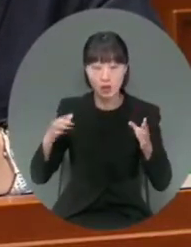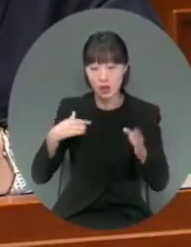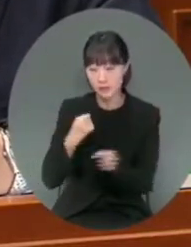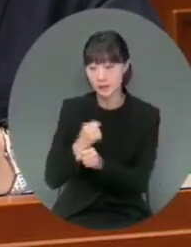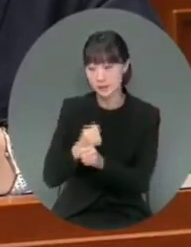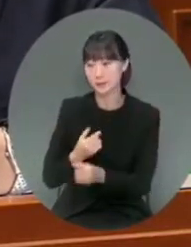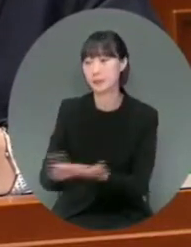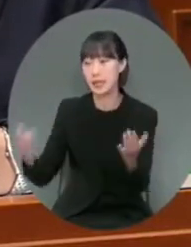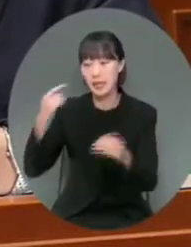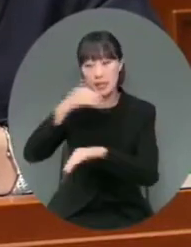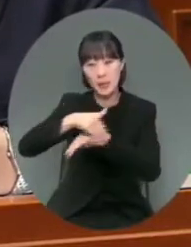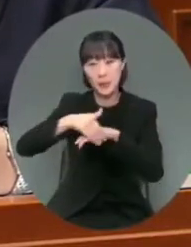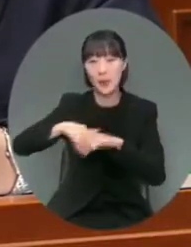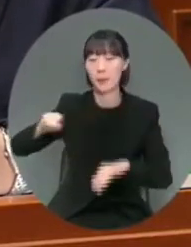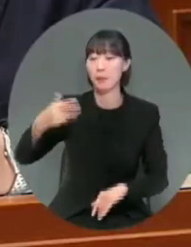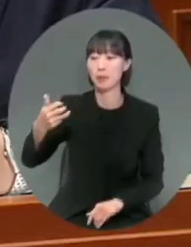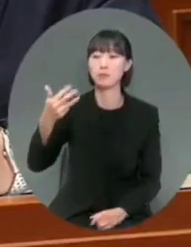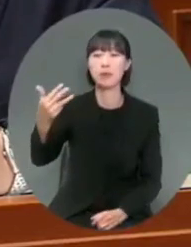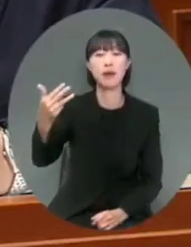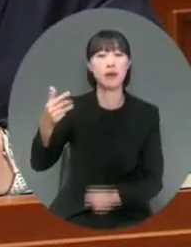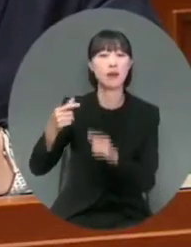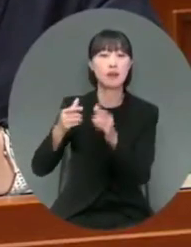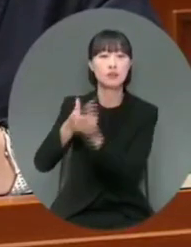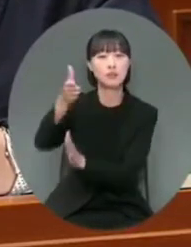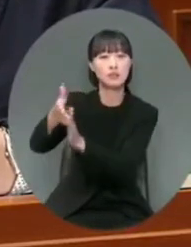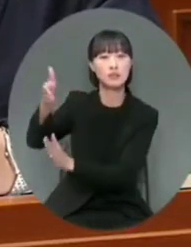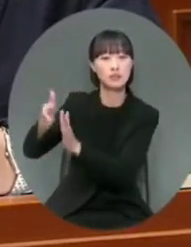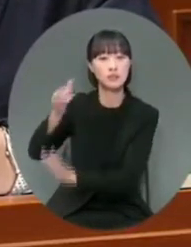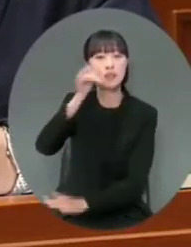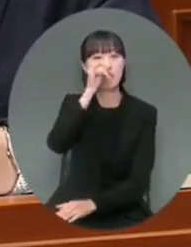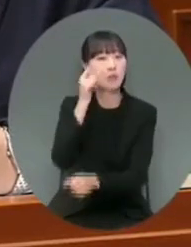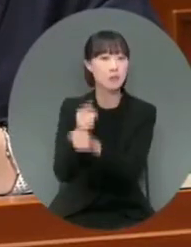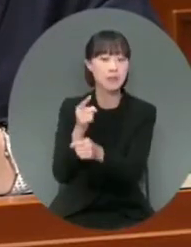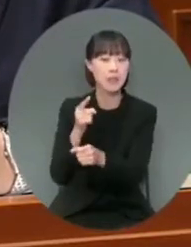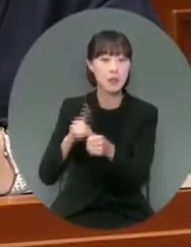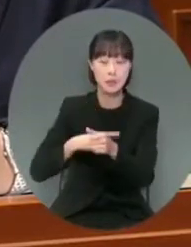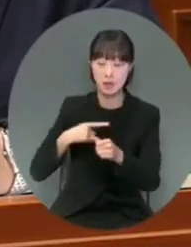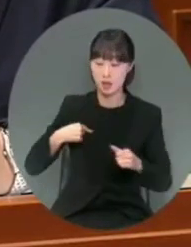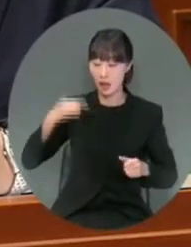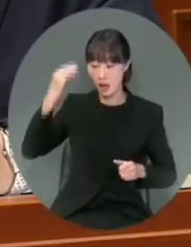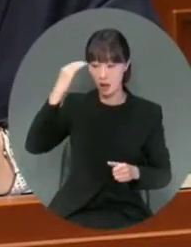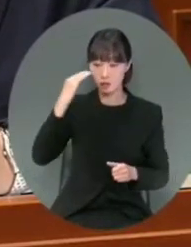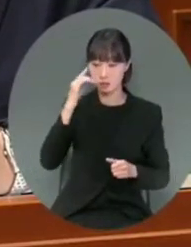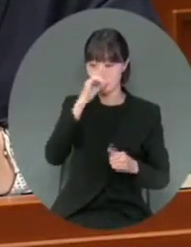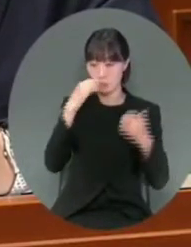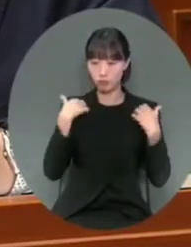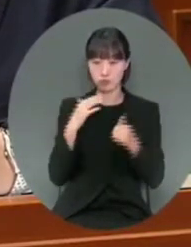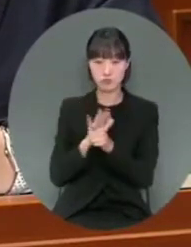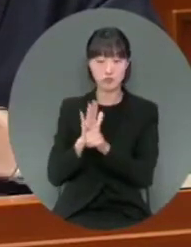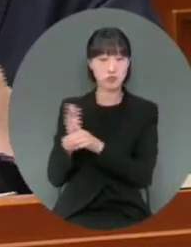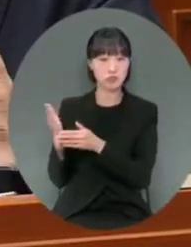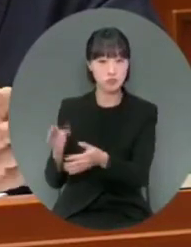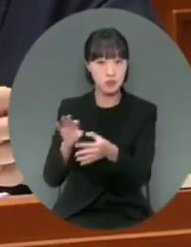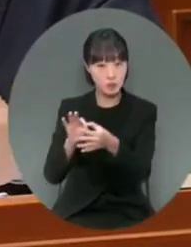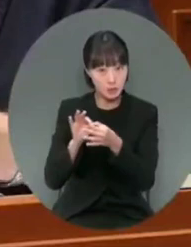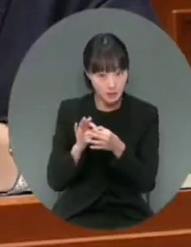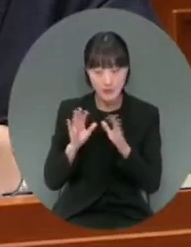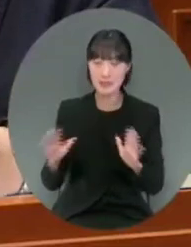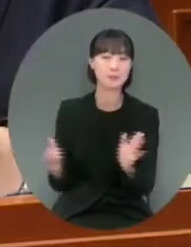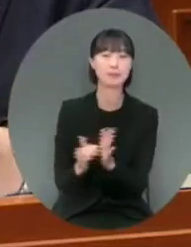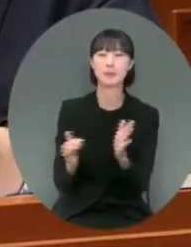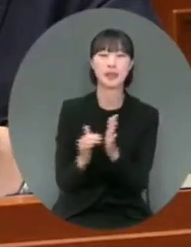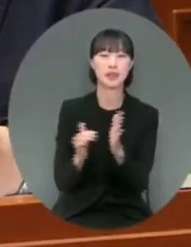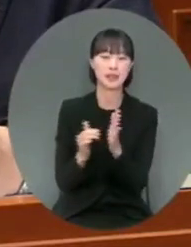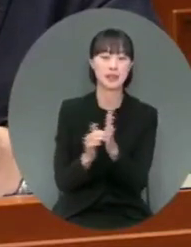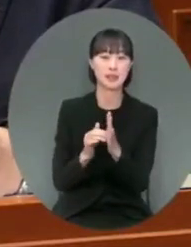188개의 지자체가 되는 것으로 저희가 파악을 하고 있습니다. 그래서 국비는 원칙에 따라서 이제는